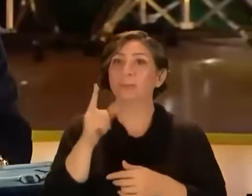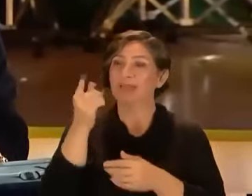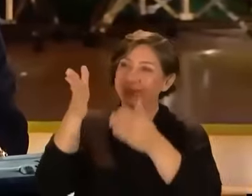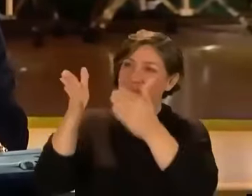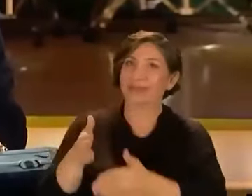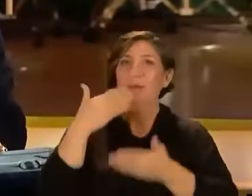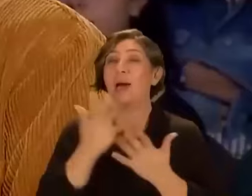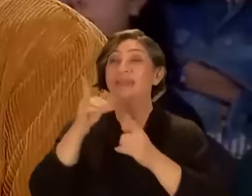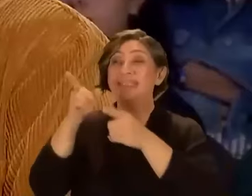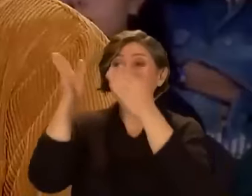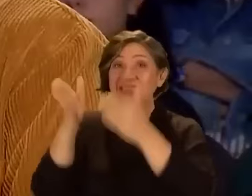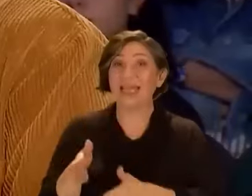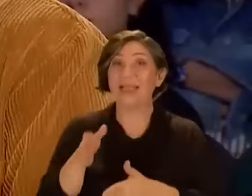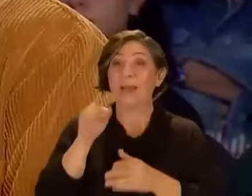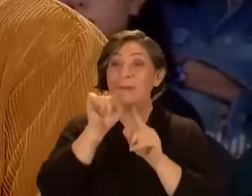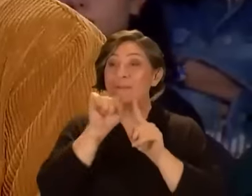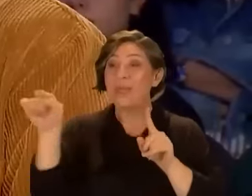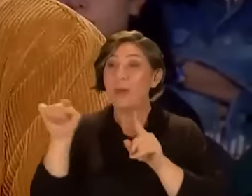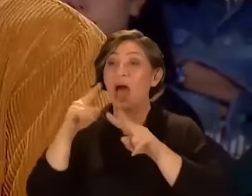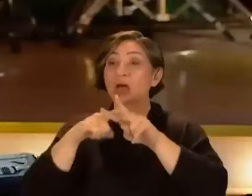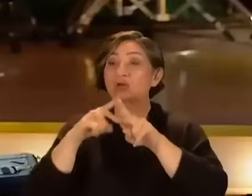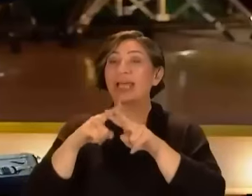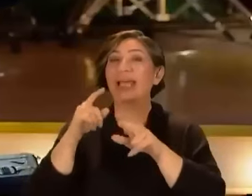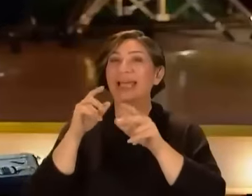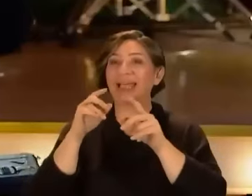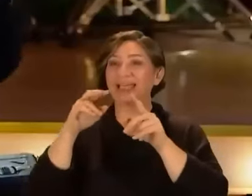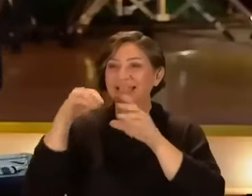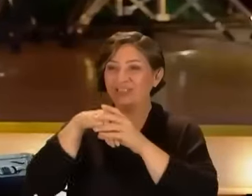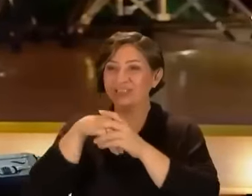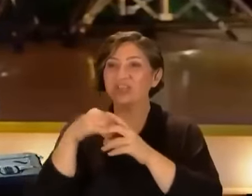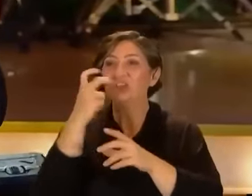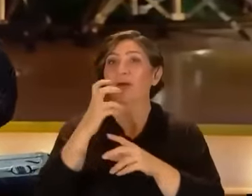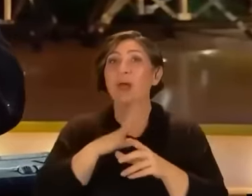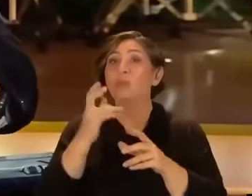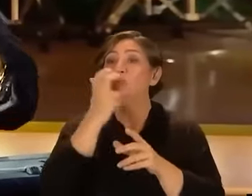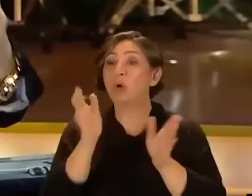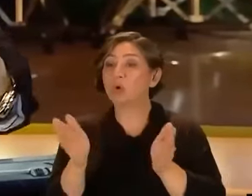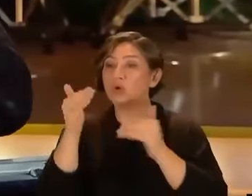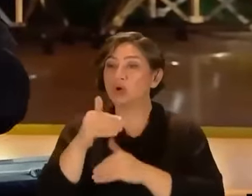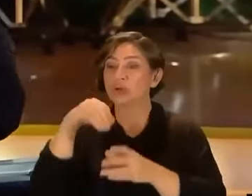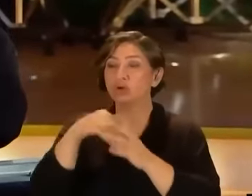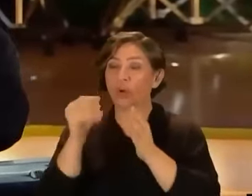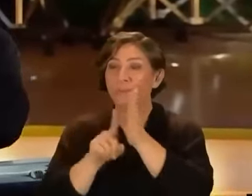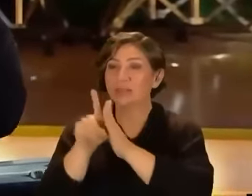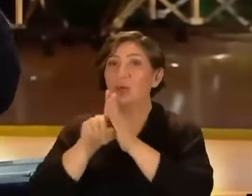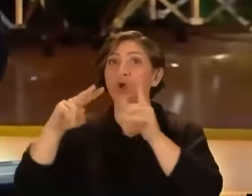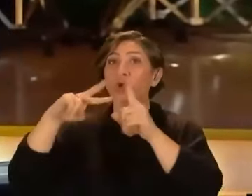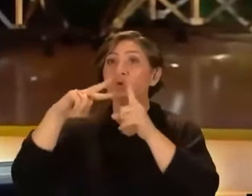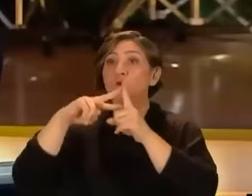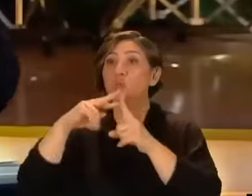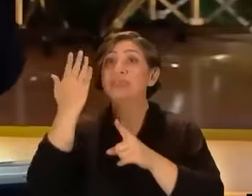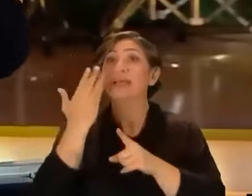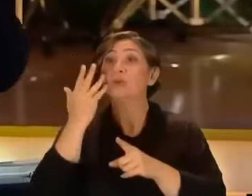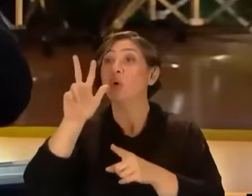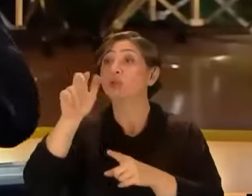biraz senden bahsedelim. Bip Akustik kanalında söylediğin şarkılar var. Mesela Müzik Kutusu şarkısı çok başarılı. YouTube izlenmesi